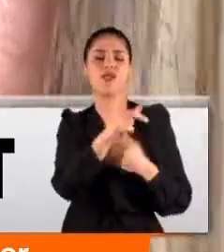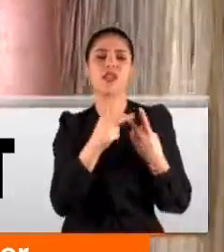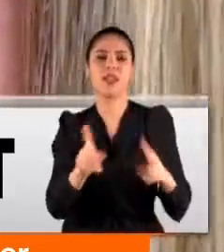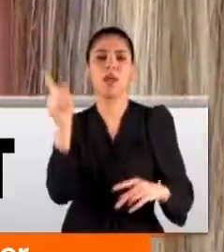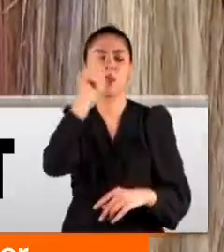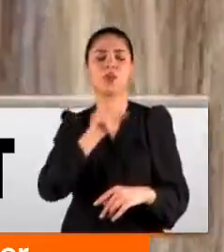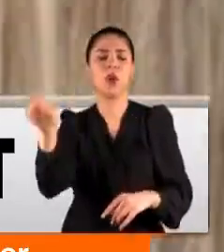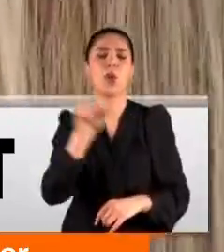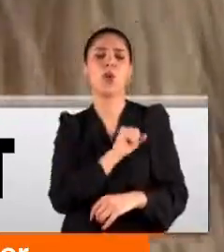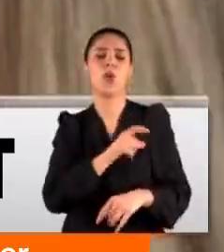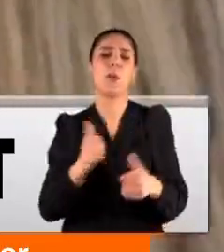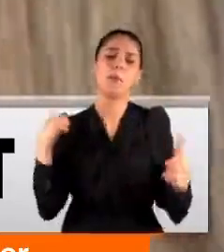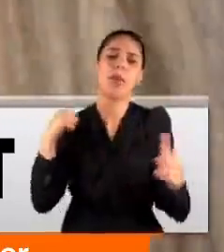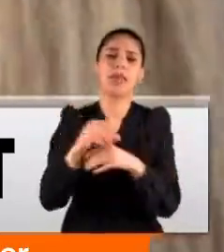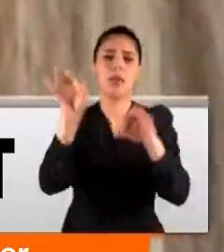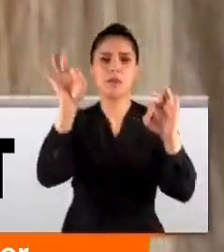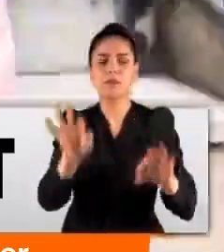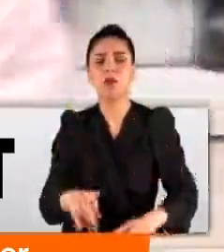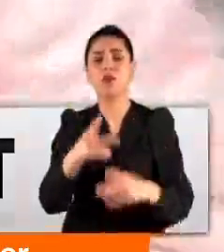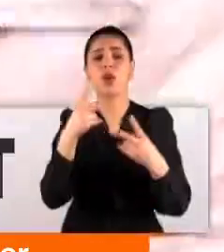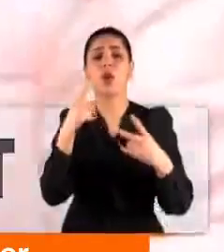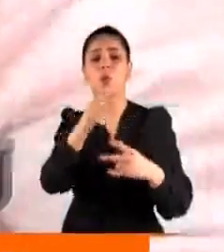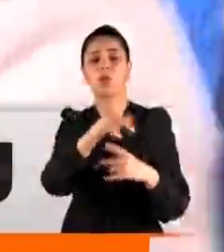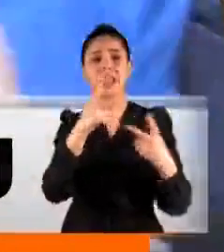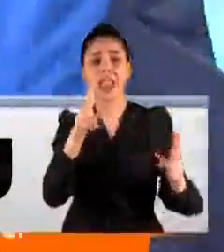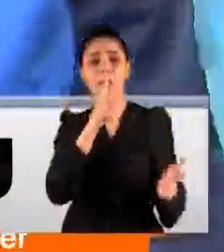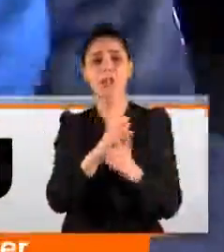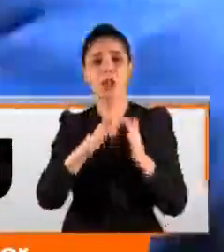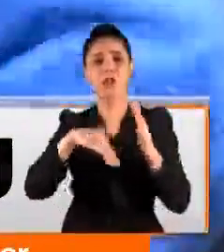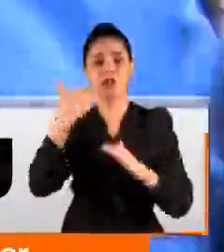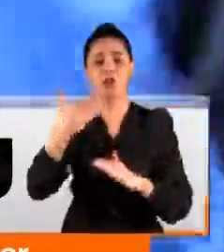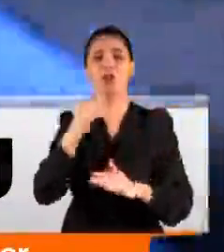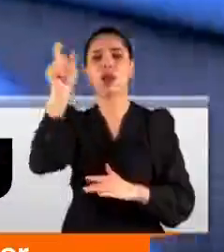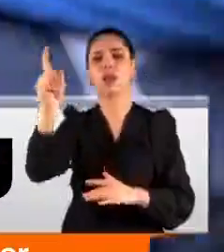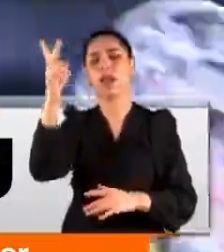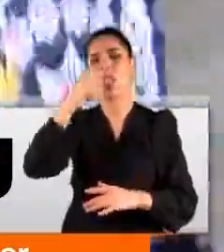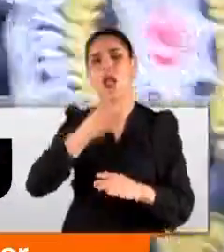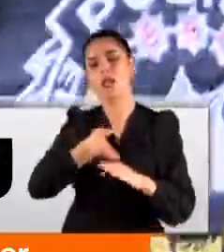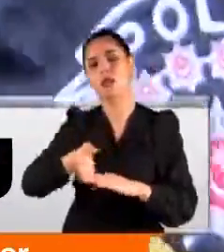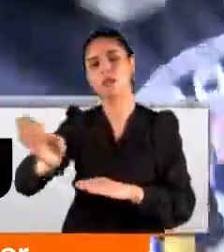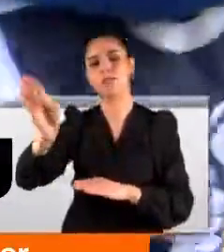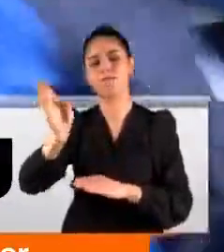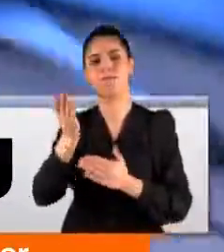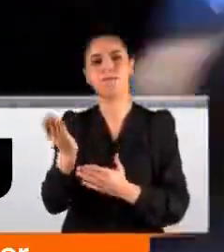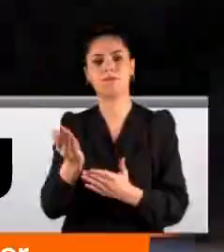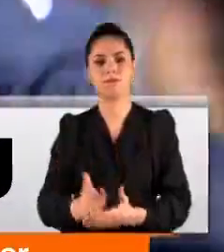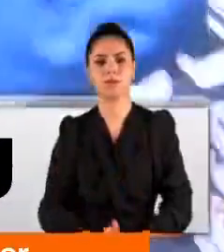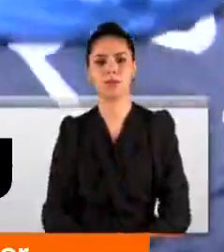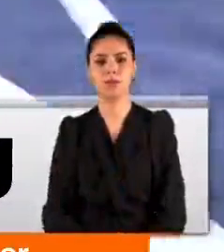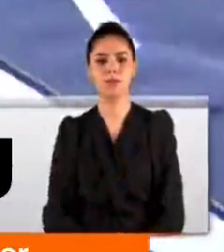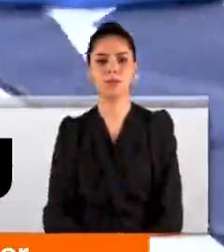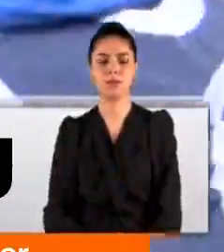kalmasıyla yeniden başladı. Tahliye kararının ardından adliyeden gözyaşlarıyla böyle ayrıldı. Adalet yine yerini bulmadı,